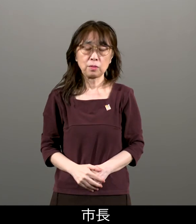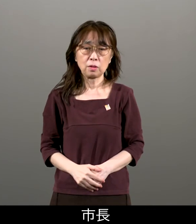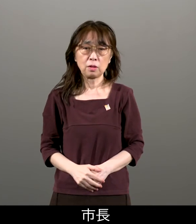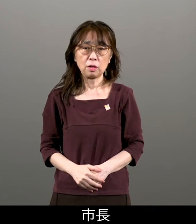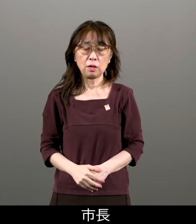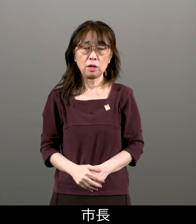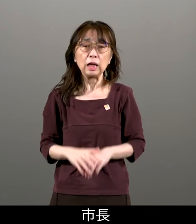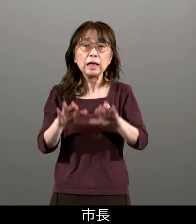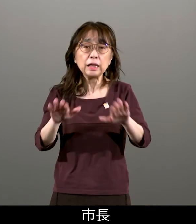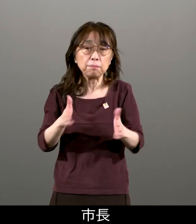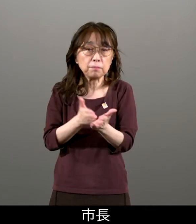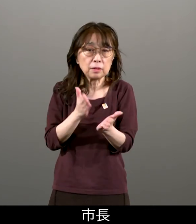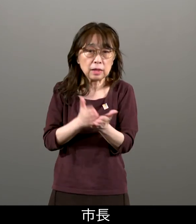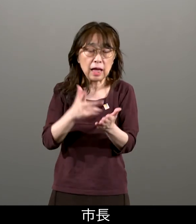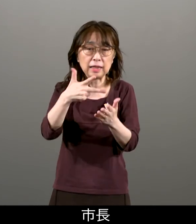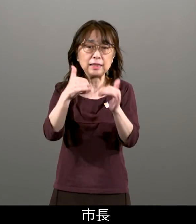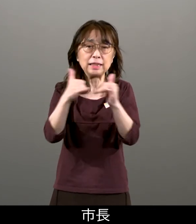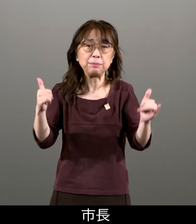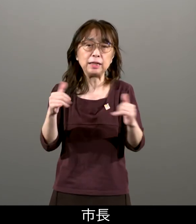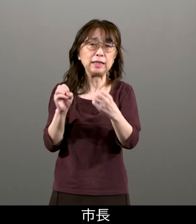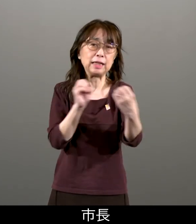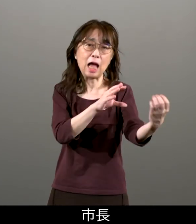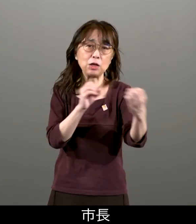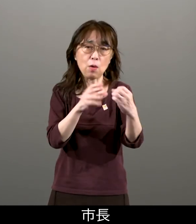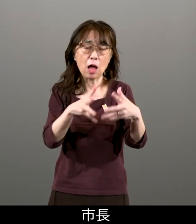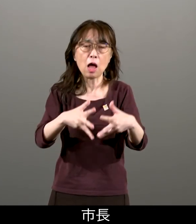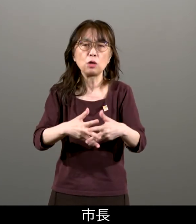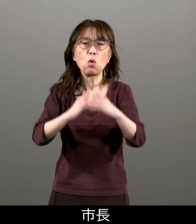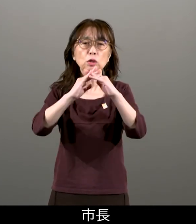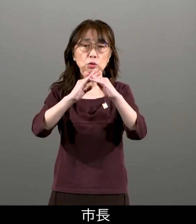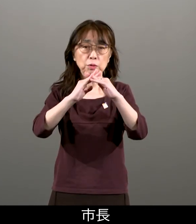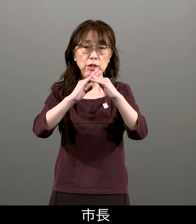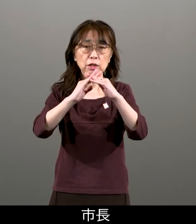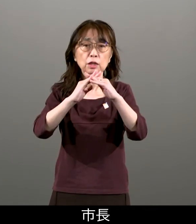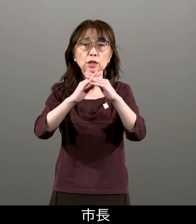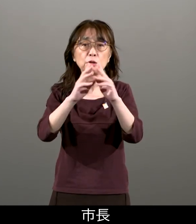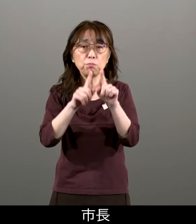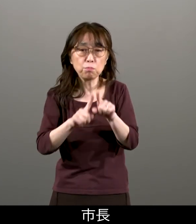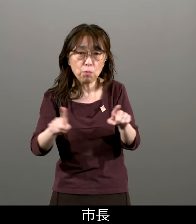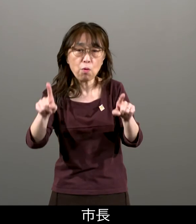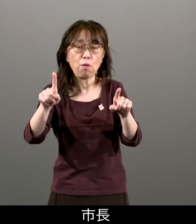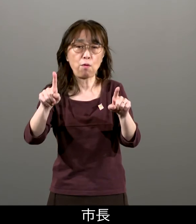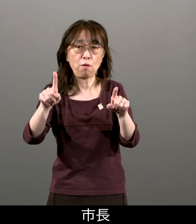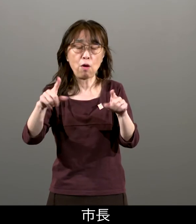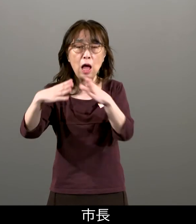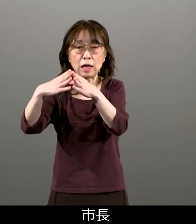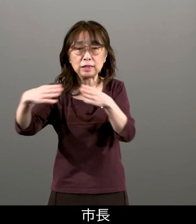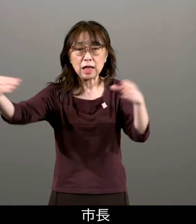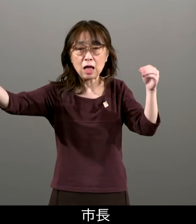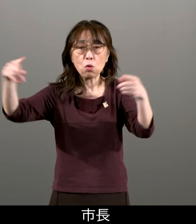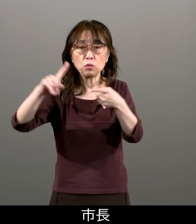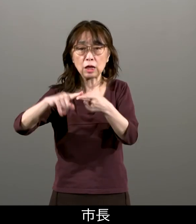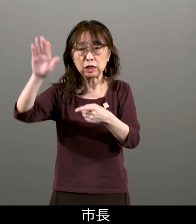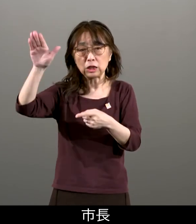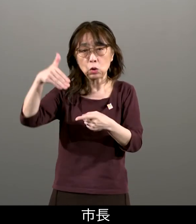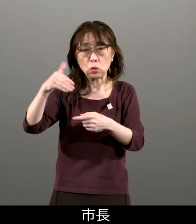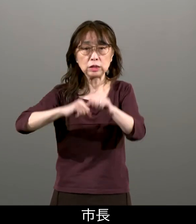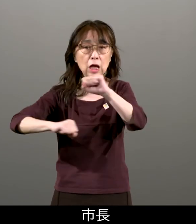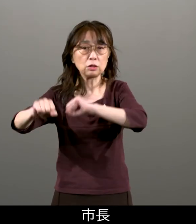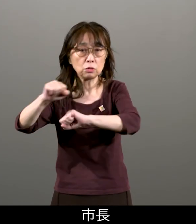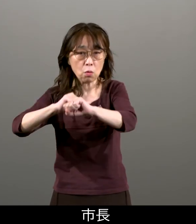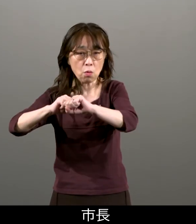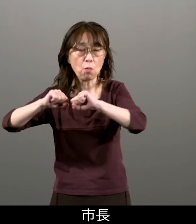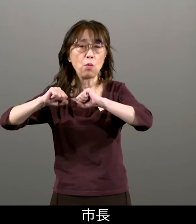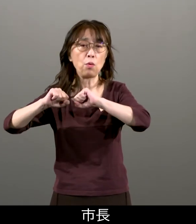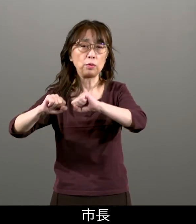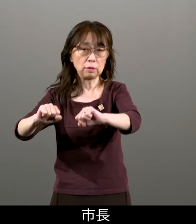してこういった市民対話の取り組みと並行いたしまして、全国的な招致活動も展開